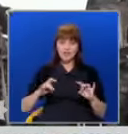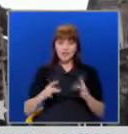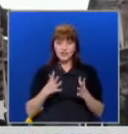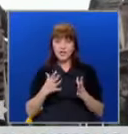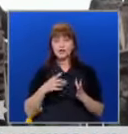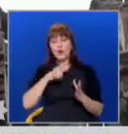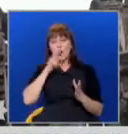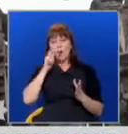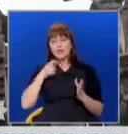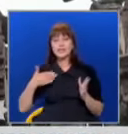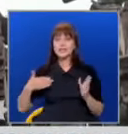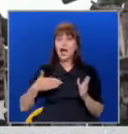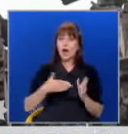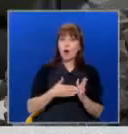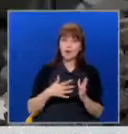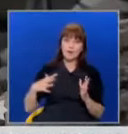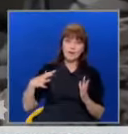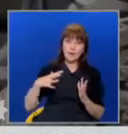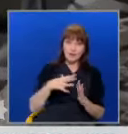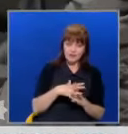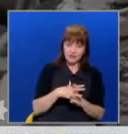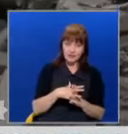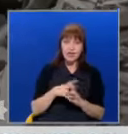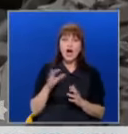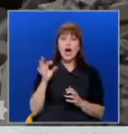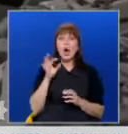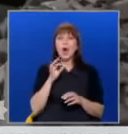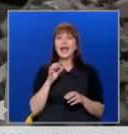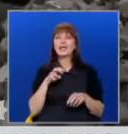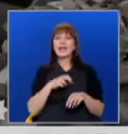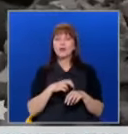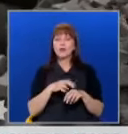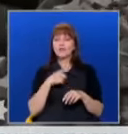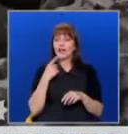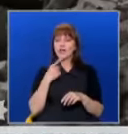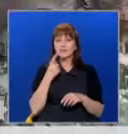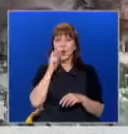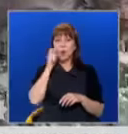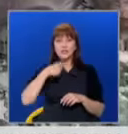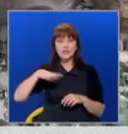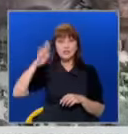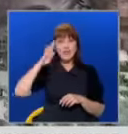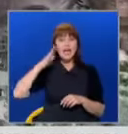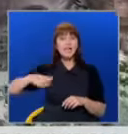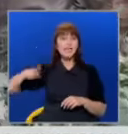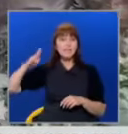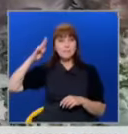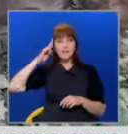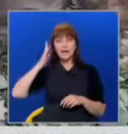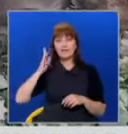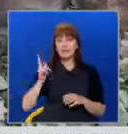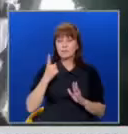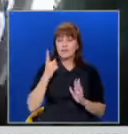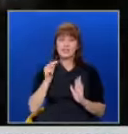Според секретаря на Украинския съвет за национална сигурност и отбрана Олексий Данилов, украинските войни изпълняват първостепенната си задача – максимално